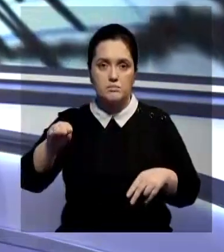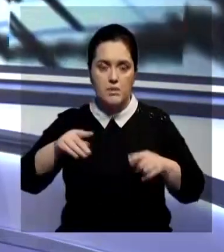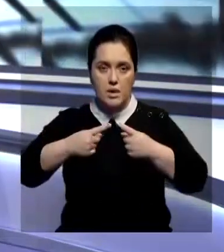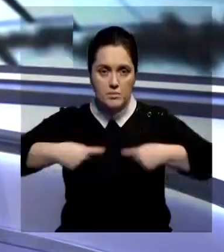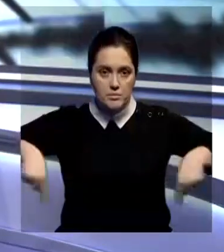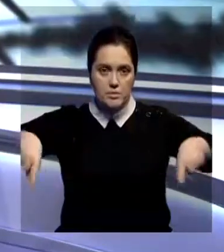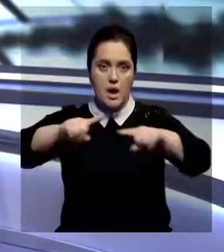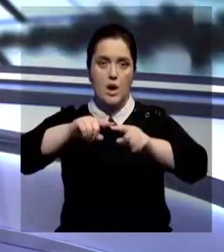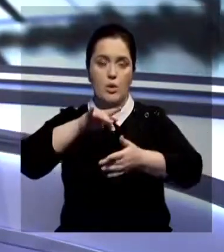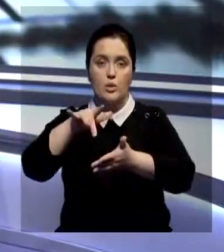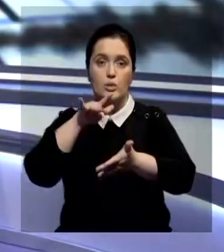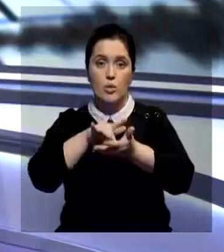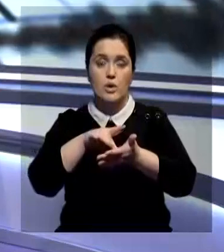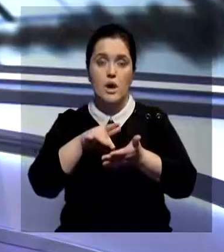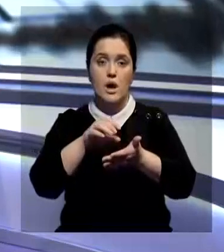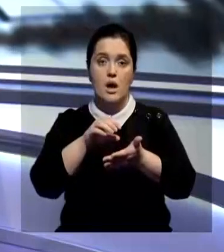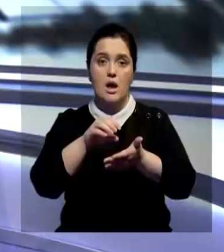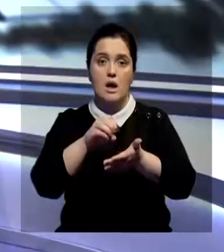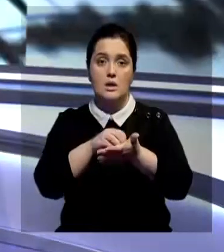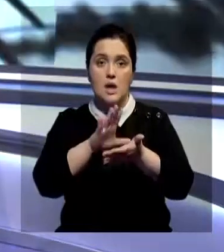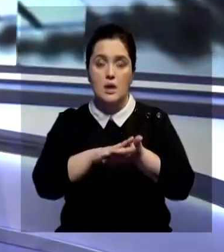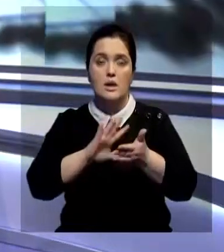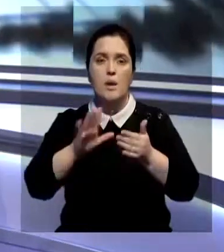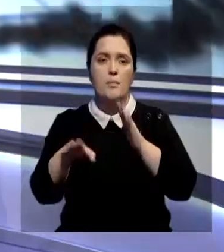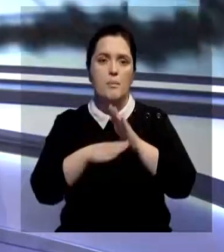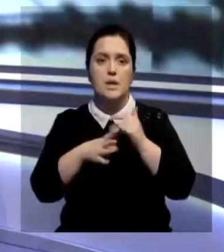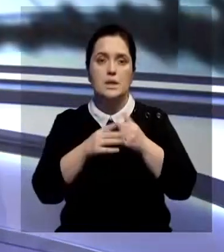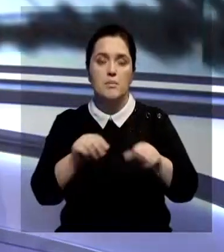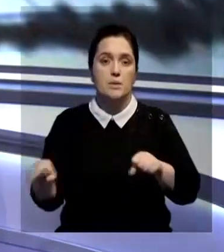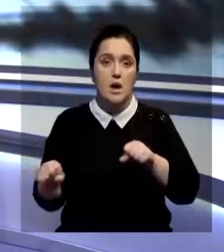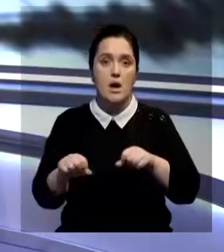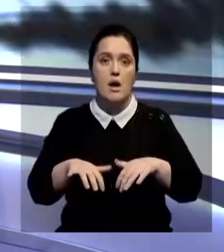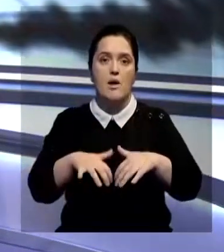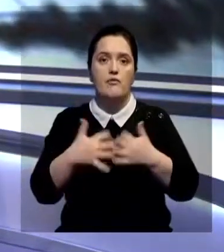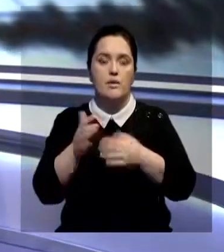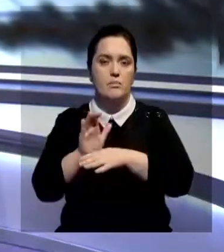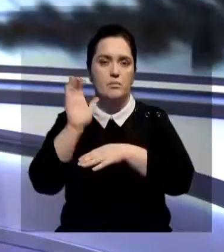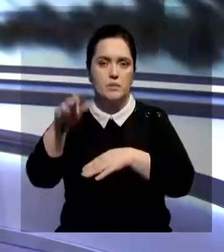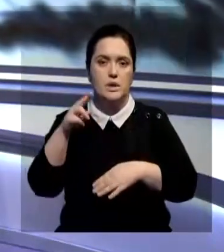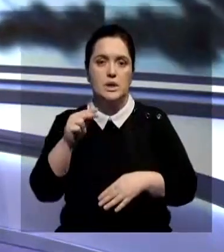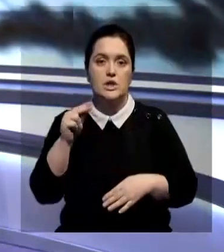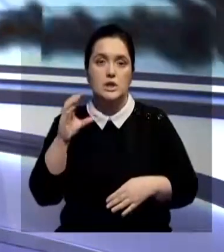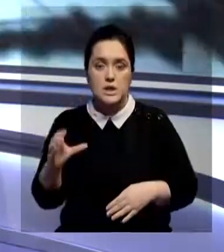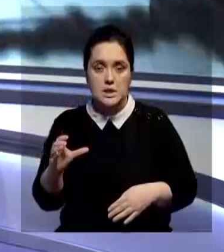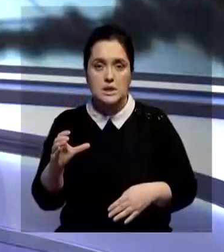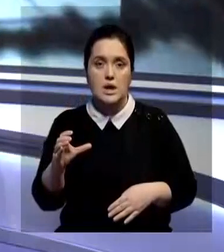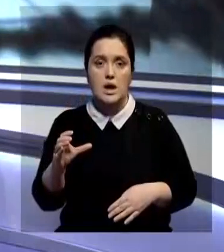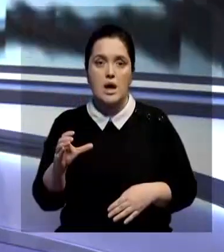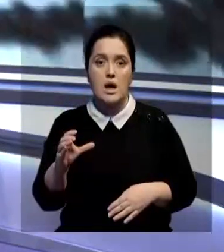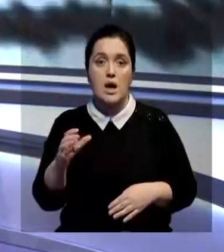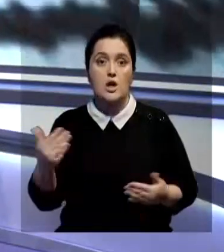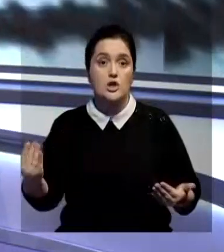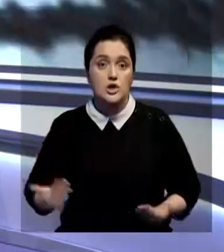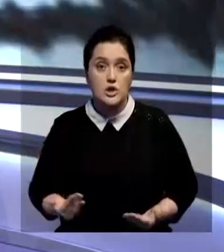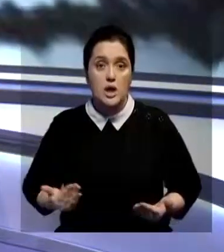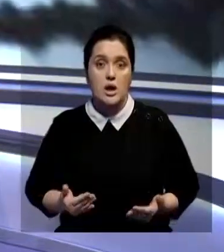мегаполиса данные о произошедших подземных толчках автоматически будут поступать в ДЧС города и в Институт сейсмологии. А